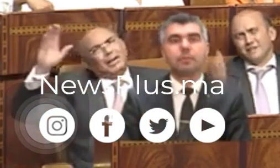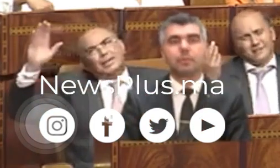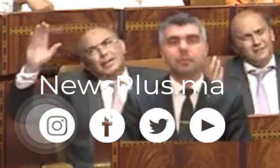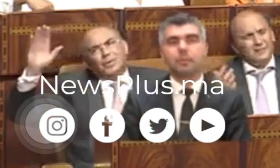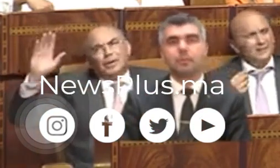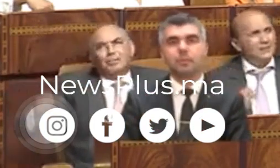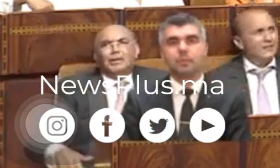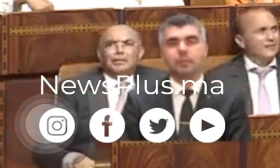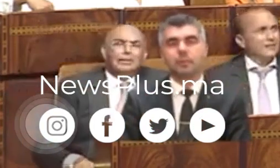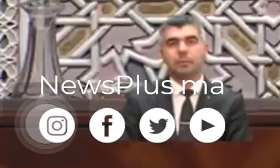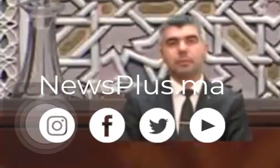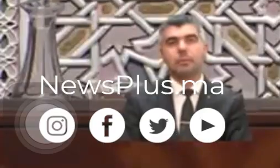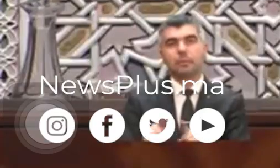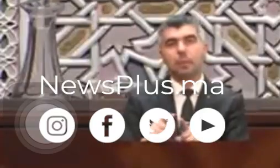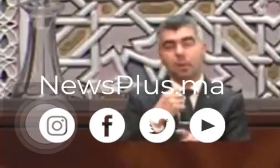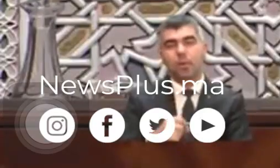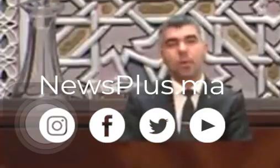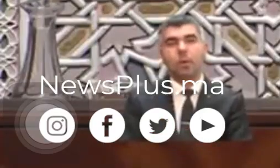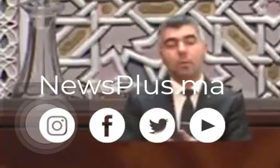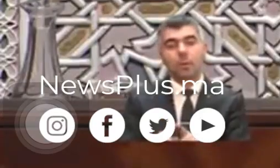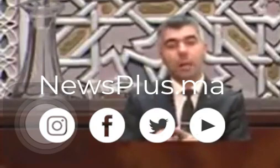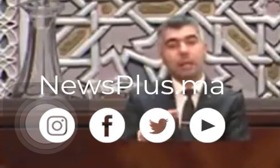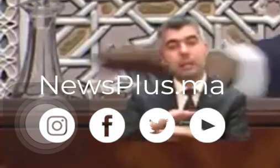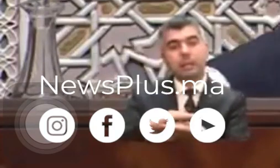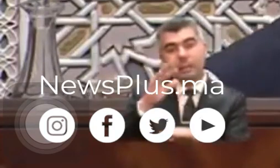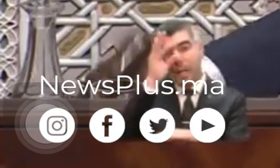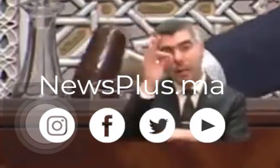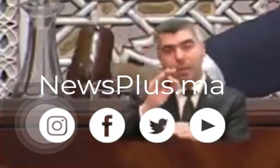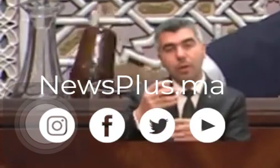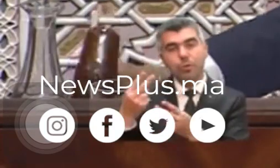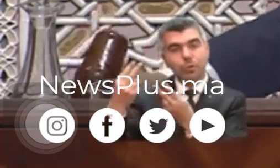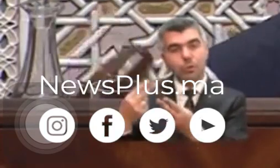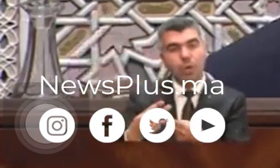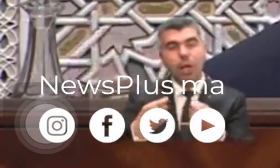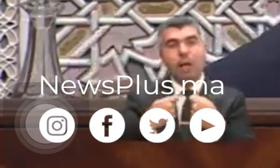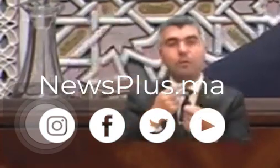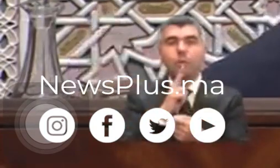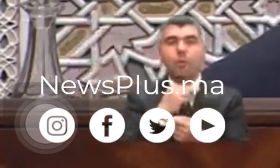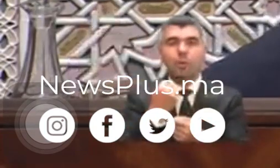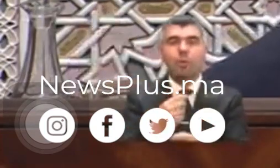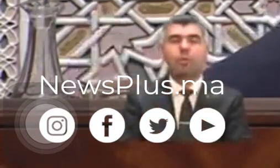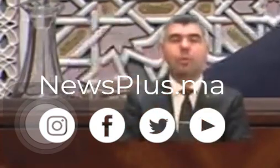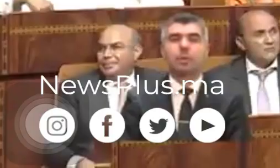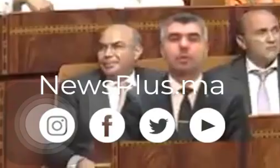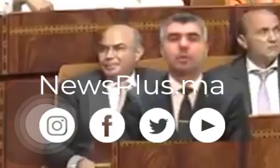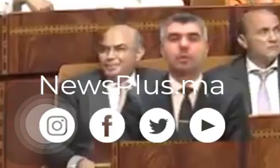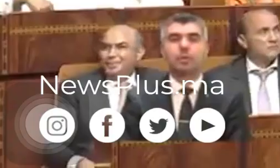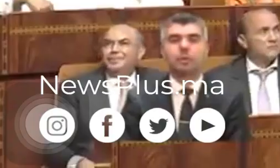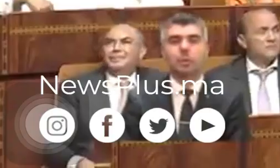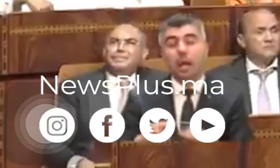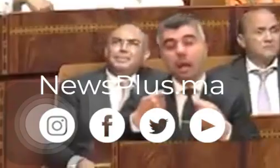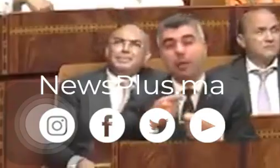تخصش بسؤال يتعلق بالسياسة العامة. حضور رئيس الحكومة، حضور رئيس